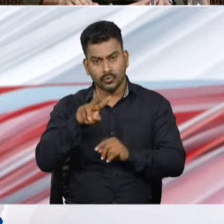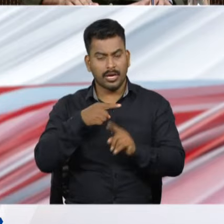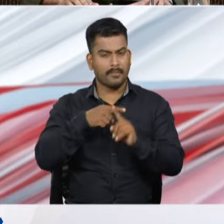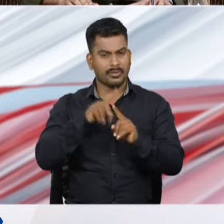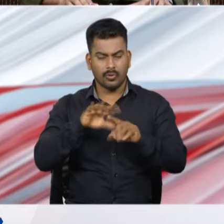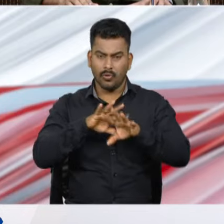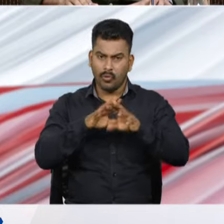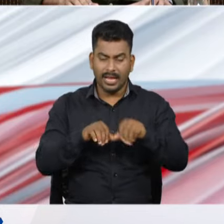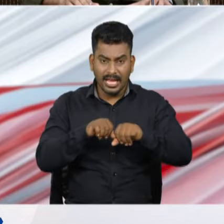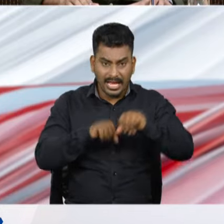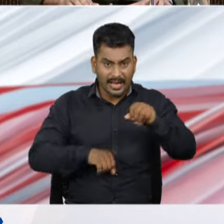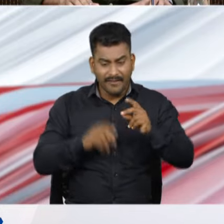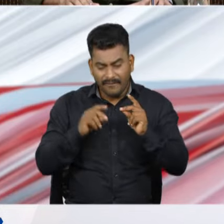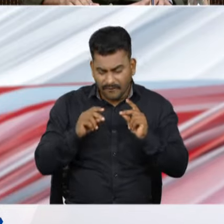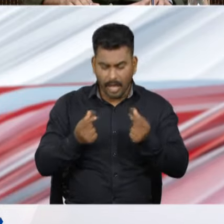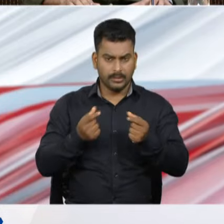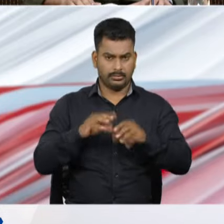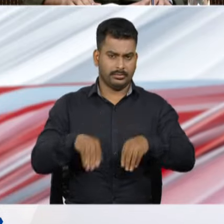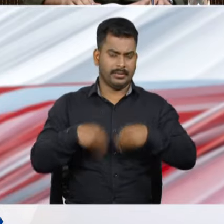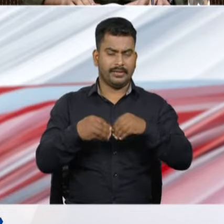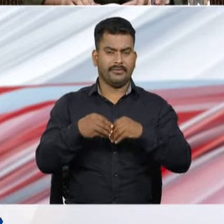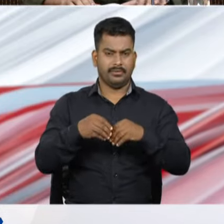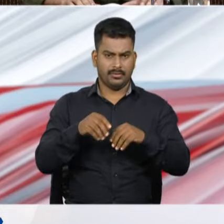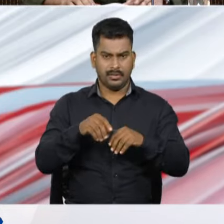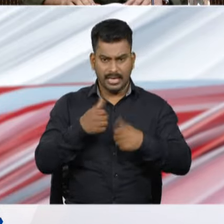ഫലപ്രഖ്യാപനം കഴിഞ്ഞാൽ അധികം വൈകാതെ തന്നെ